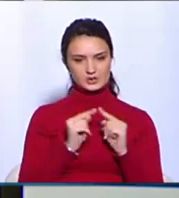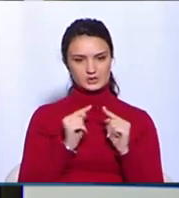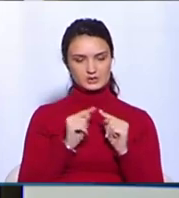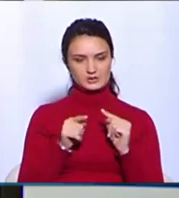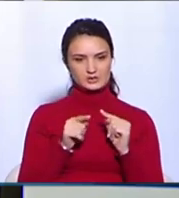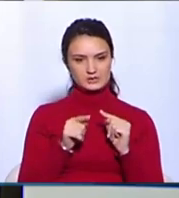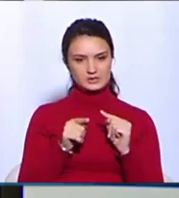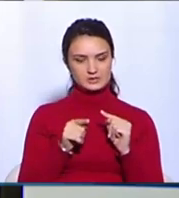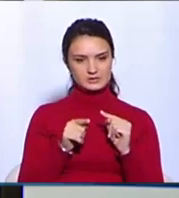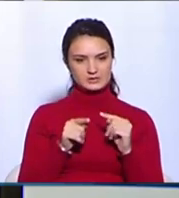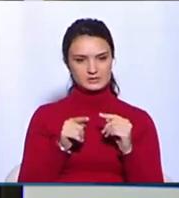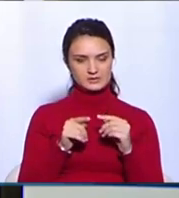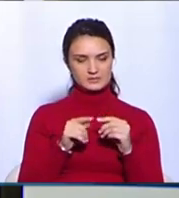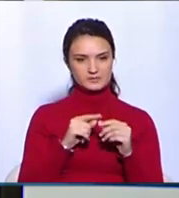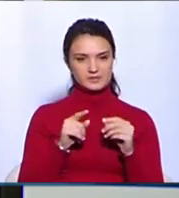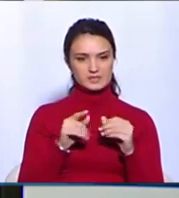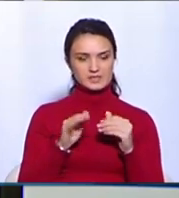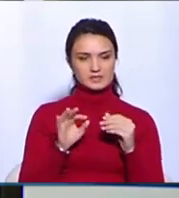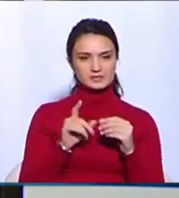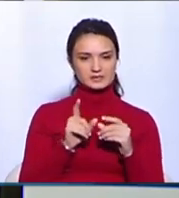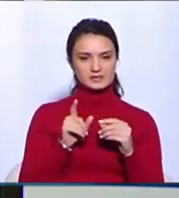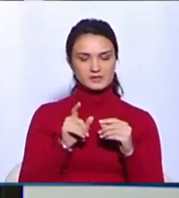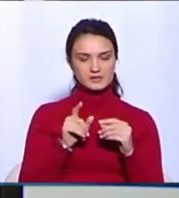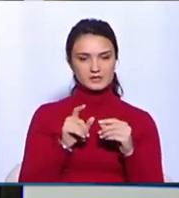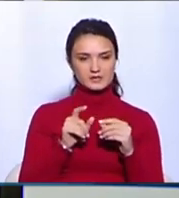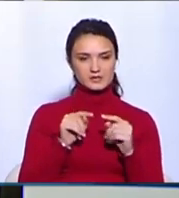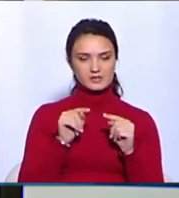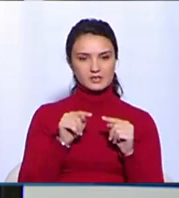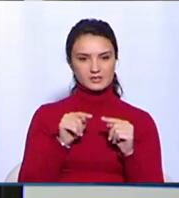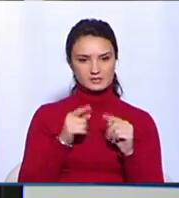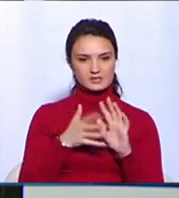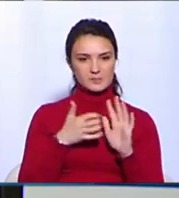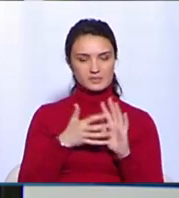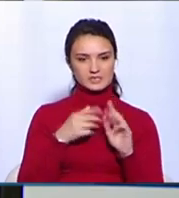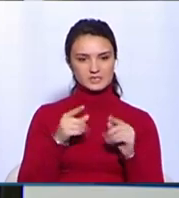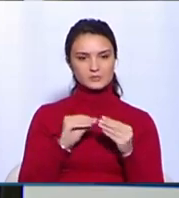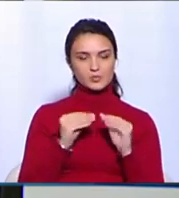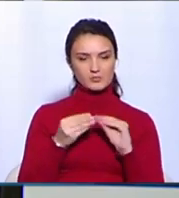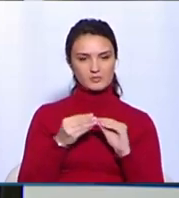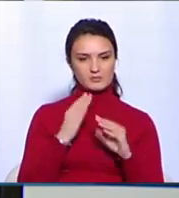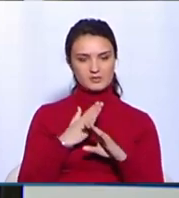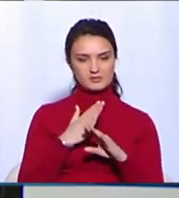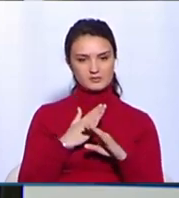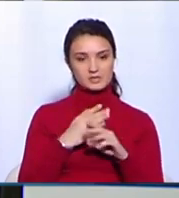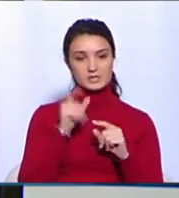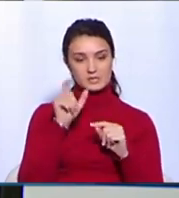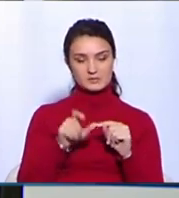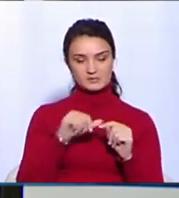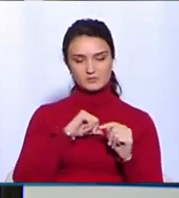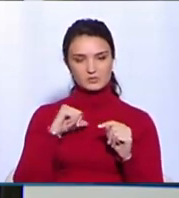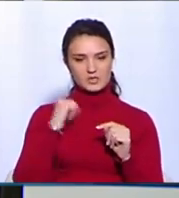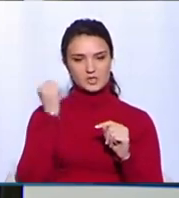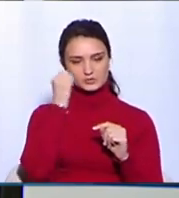მწახალისება დაჯილდოების უბანში დეფიციტს, პრობლემას ქმნია და ადამიანს